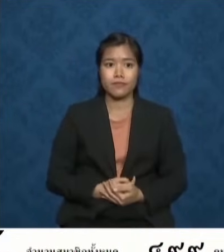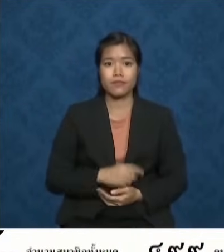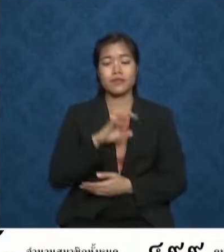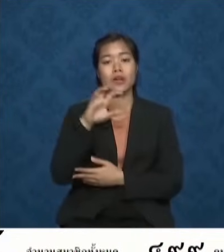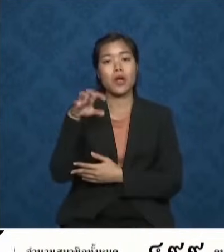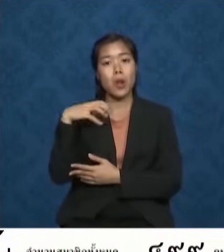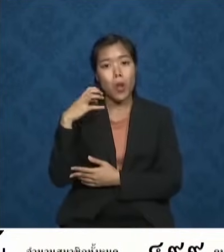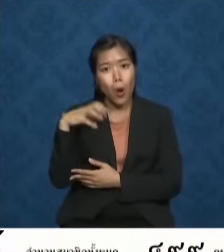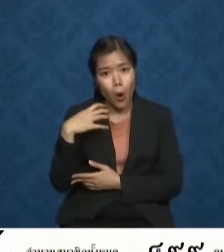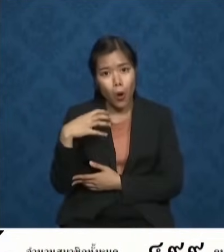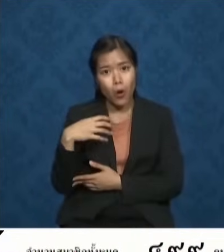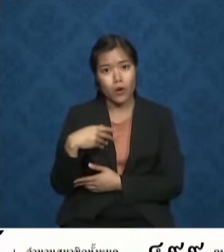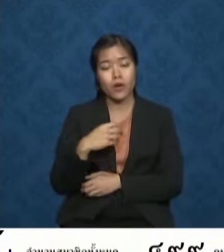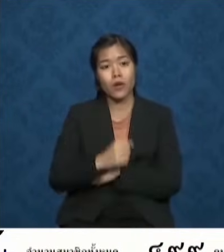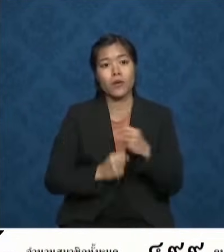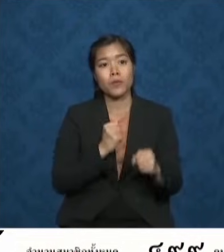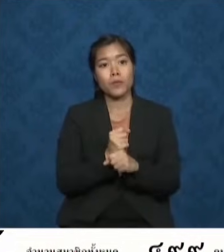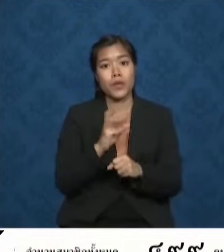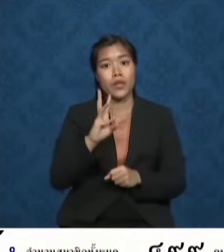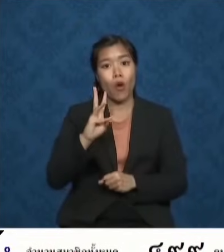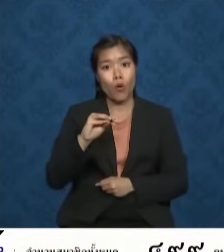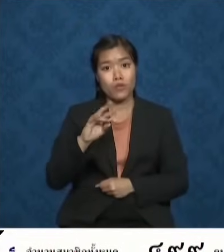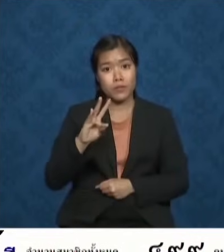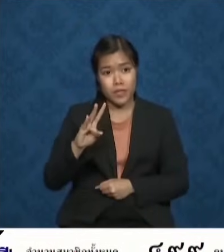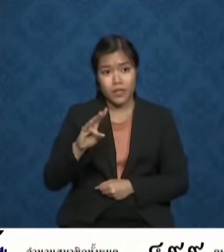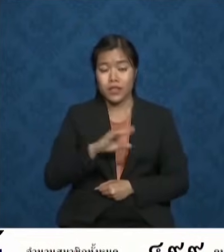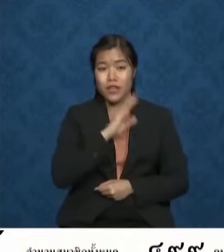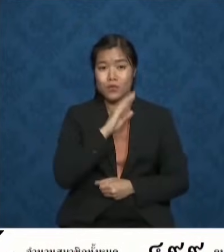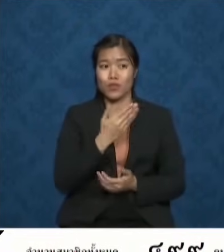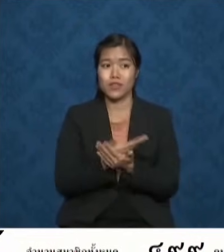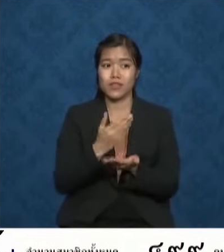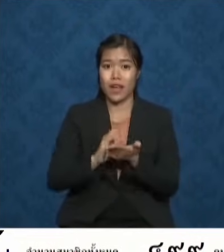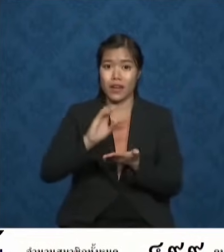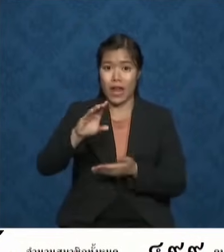ปี67ถ้าดาวตามสัดส่วนจริงๆเนี่ย